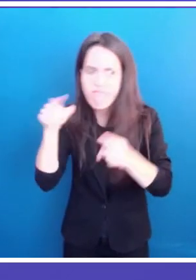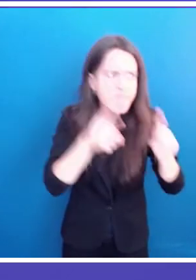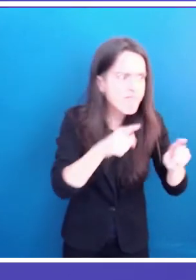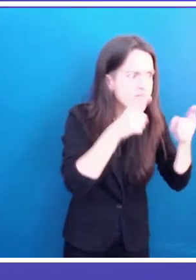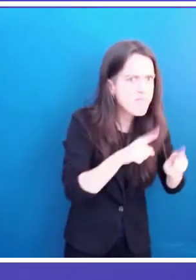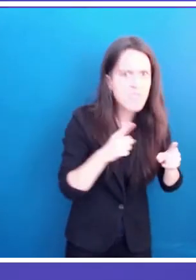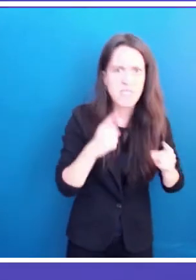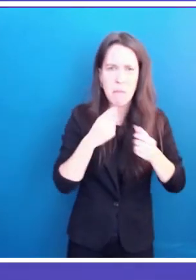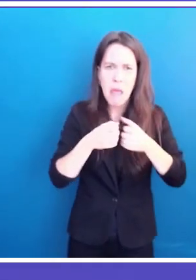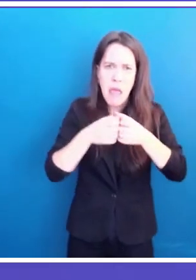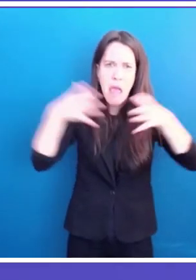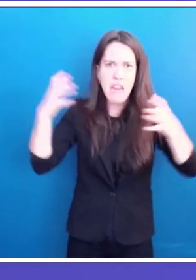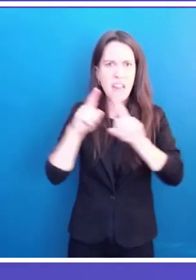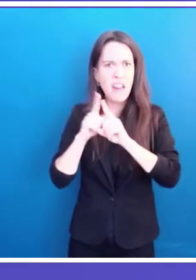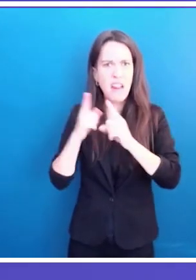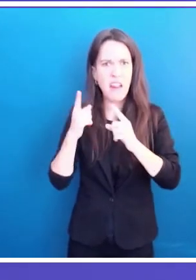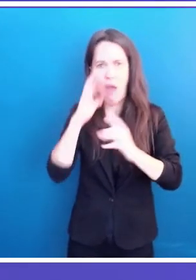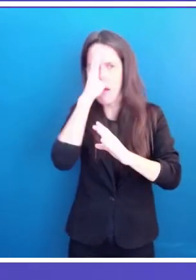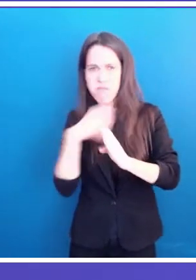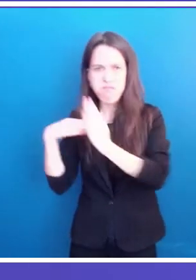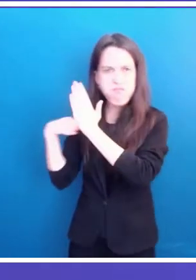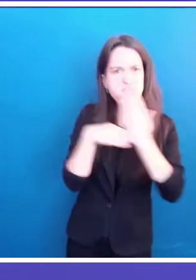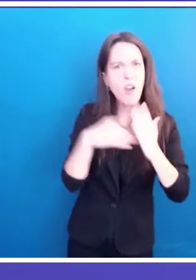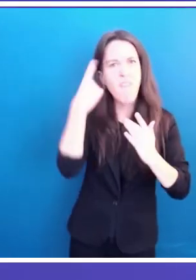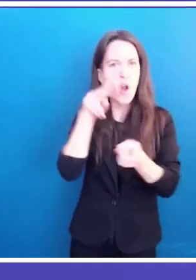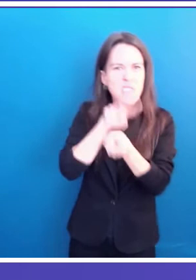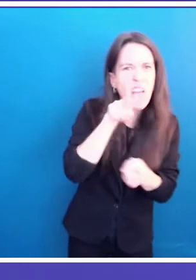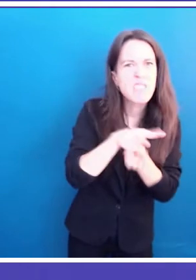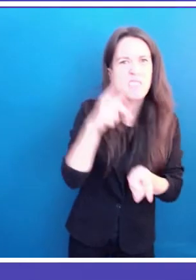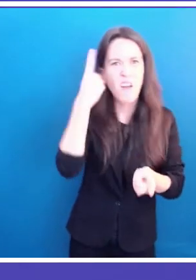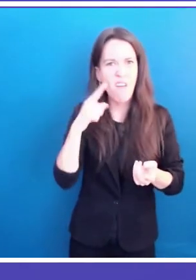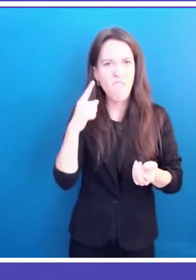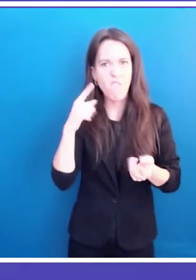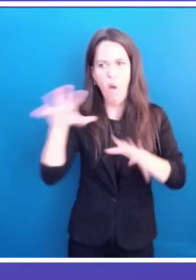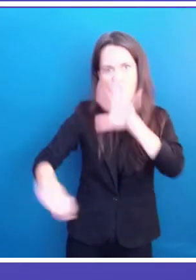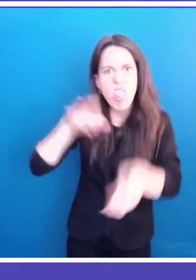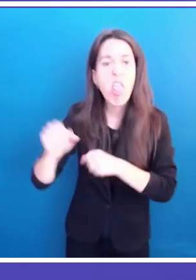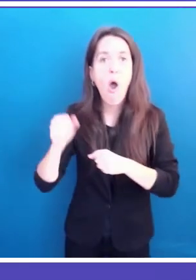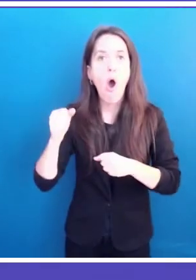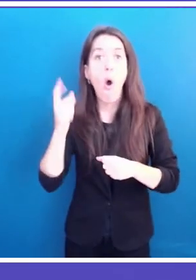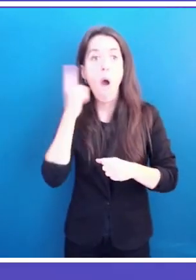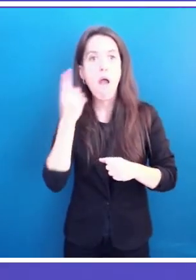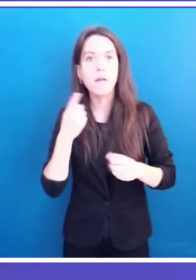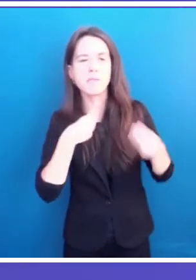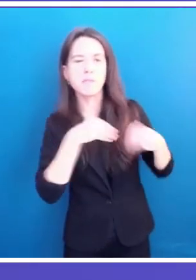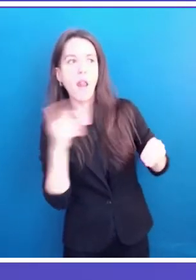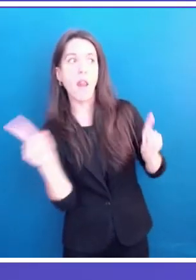الاستغلال الجنسي والزواج المبكر، إضافة إلى استغلال الفتيات